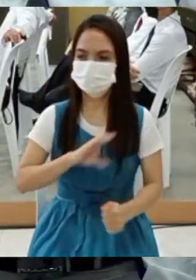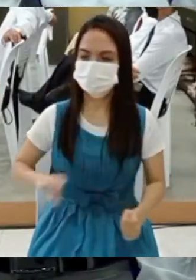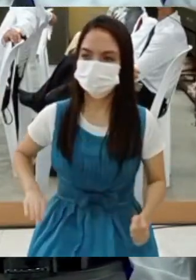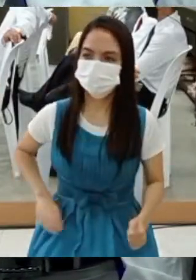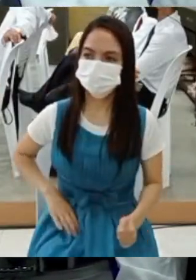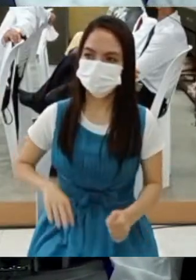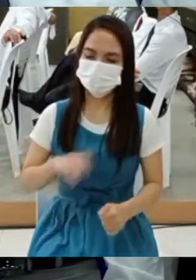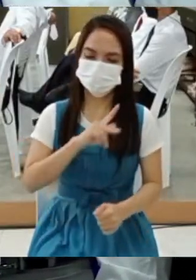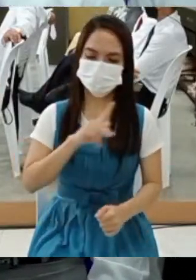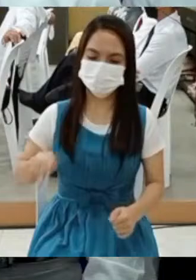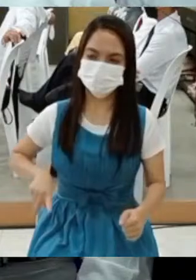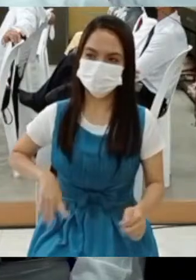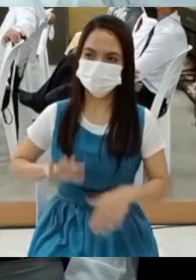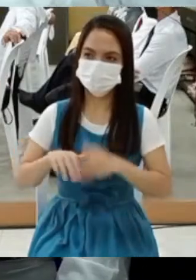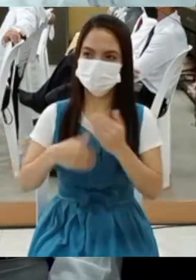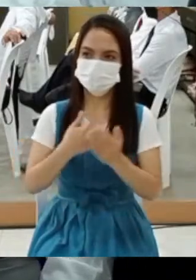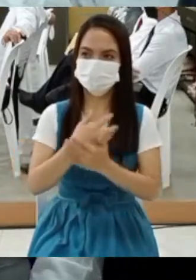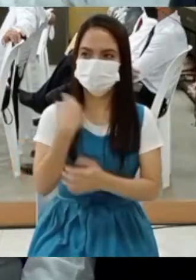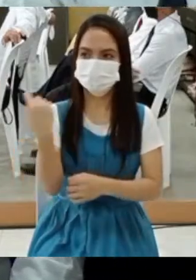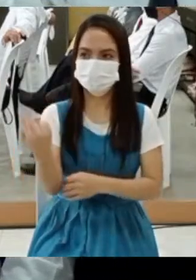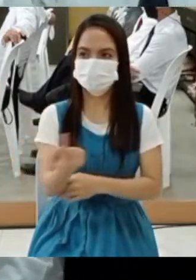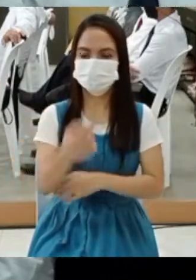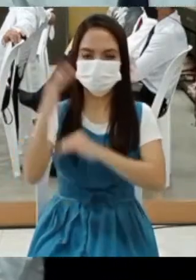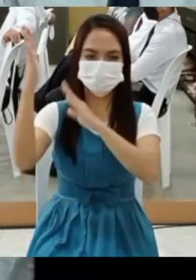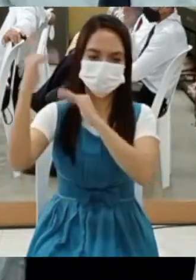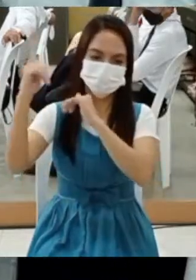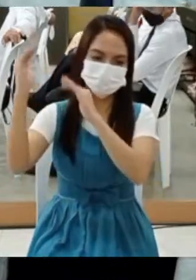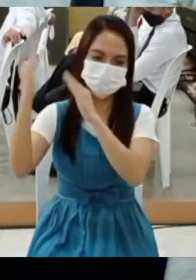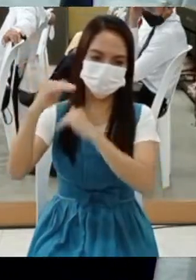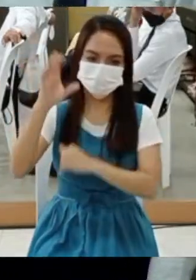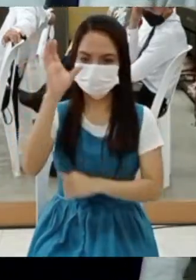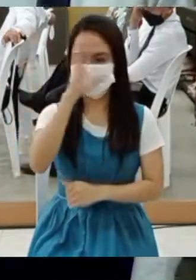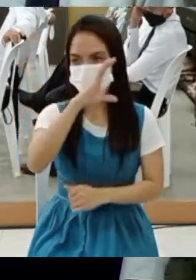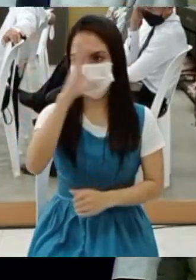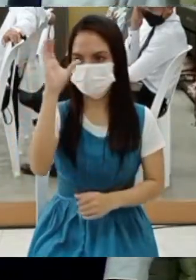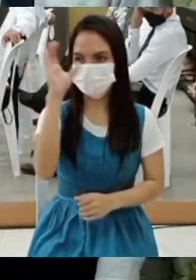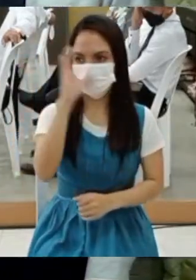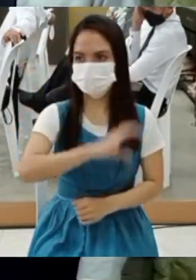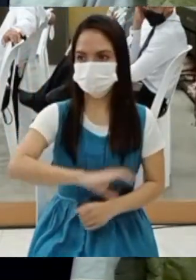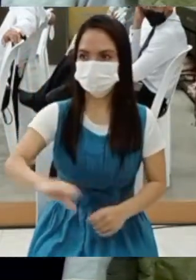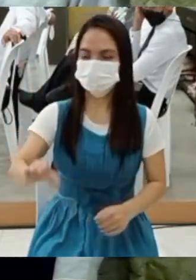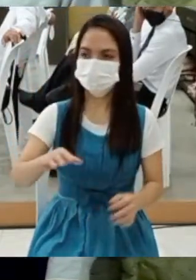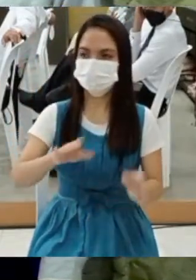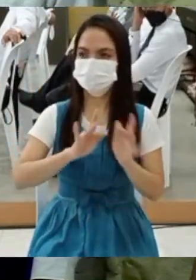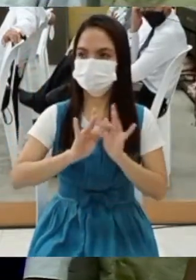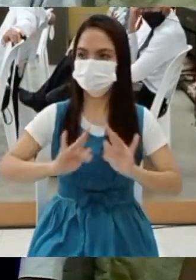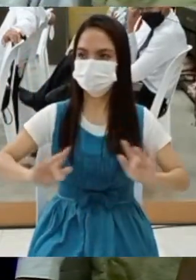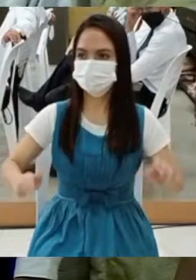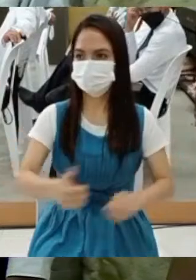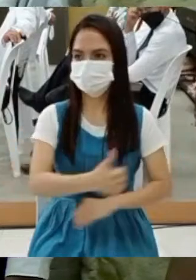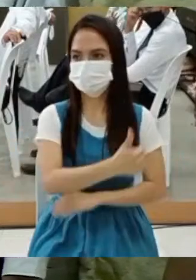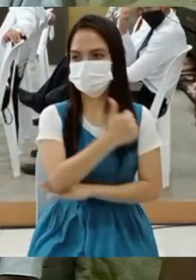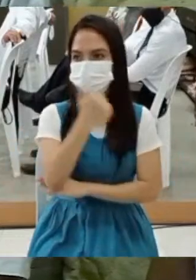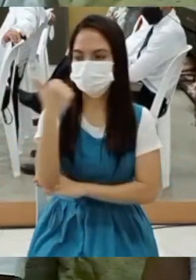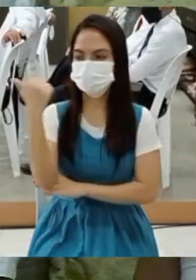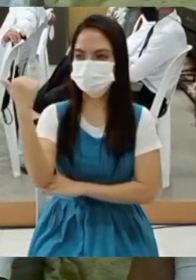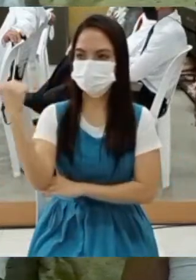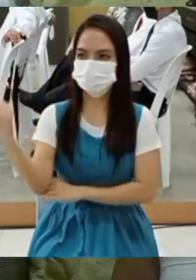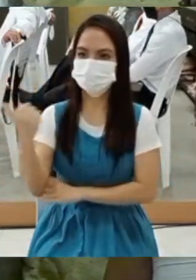lahat. Siya'y tanging pag-asa na nagsisihanap, wala lang ang iba pang